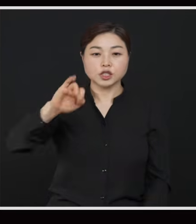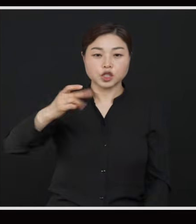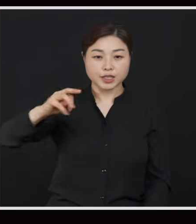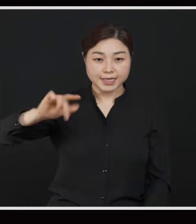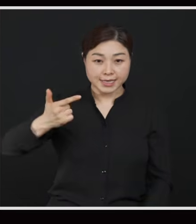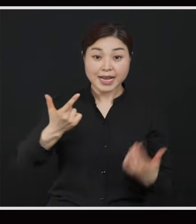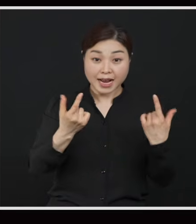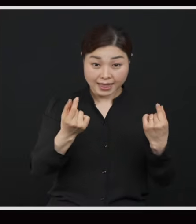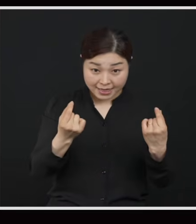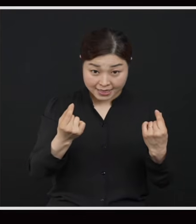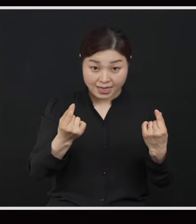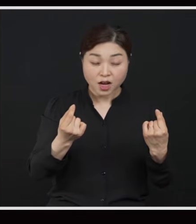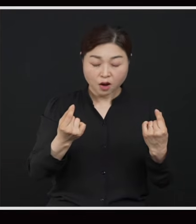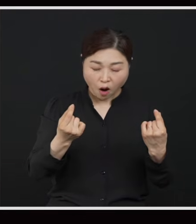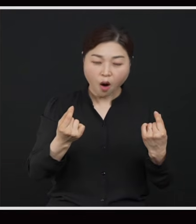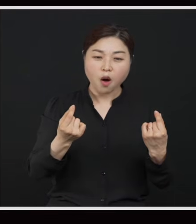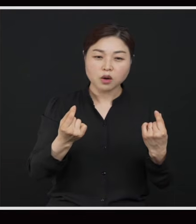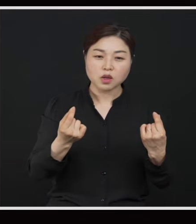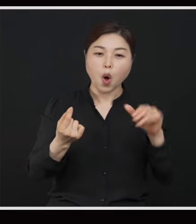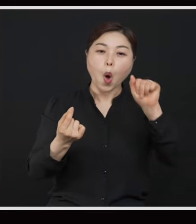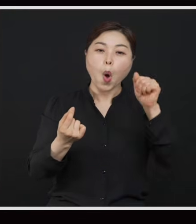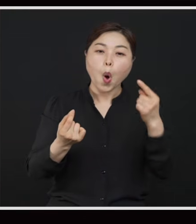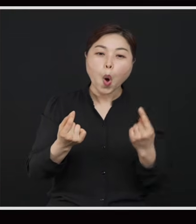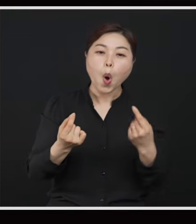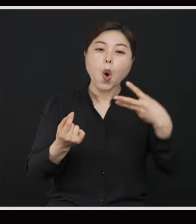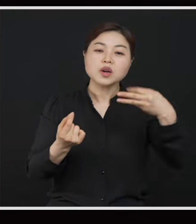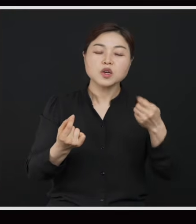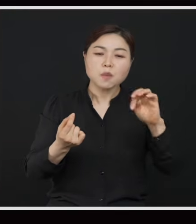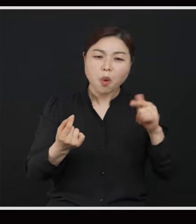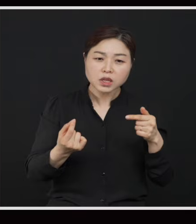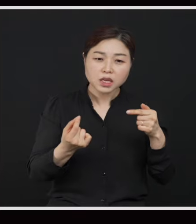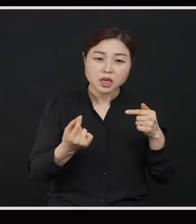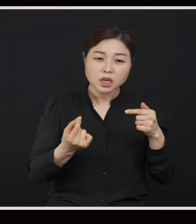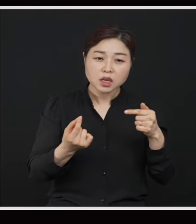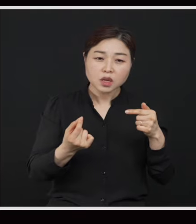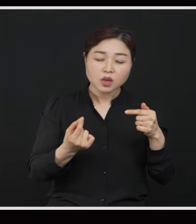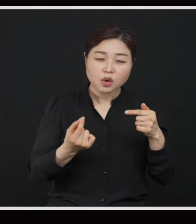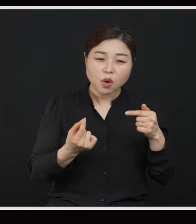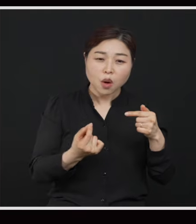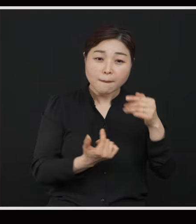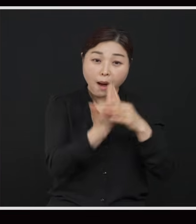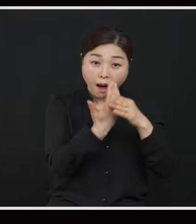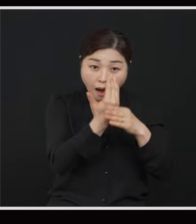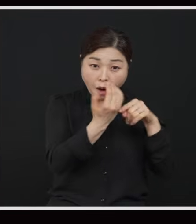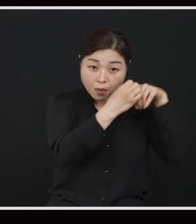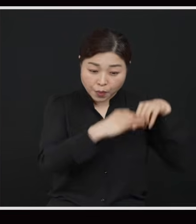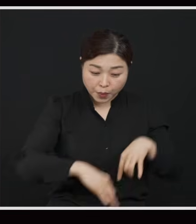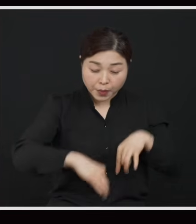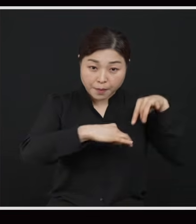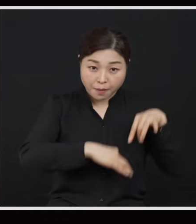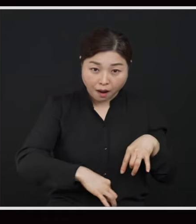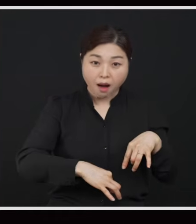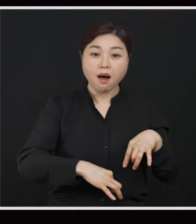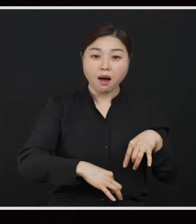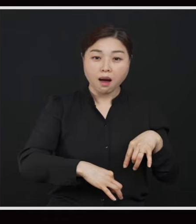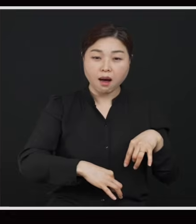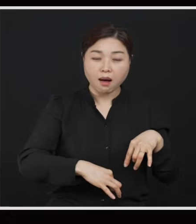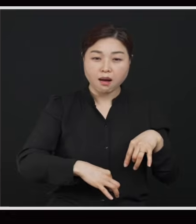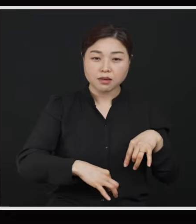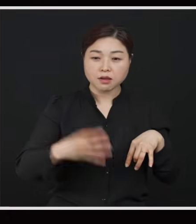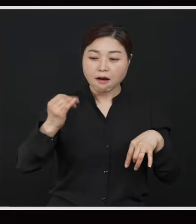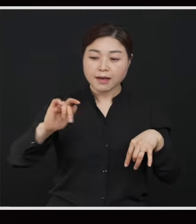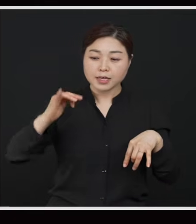인슐린과 같은 호르몬을 또 분비를 하게 해요. 그럼 이게 또 몸에 퍼져서 여기 인슐린 신호 전달을